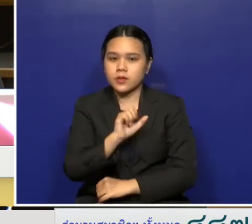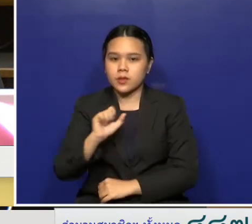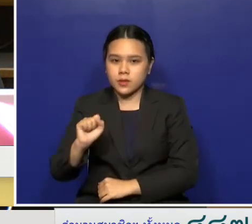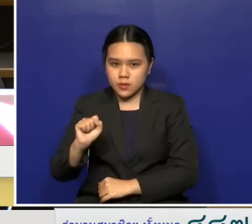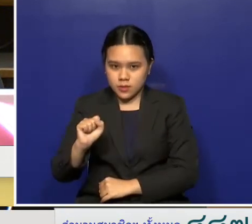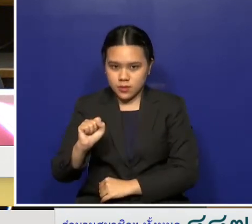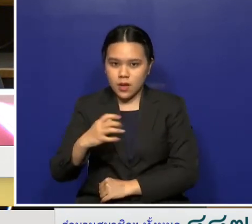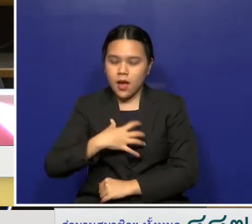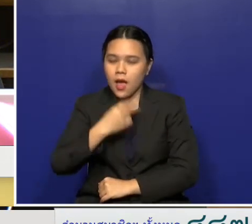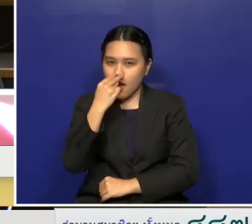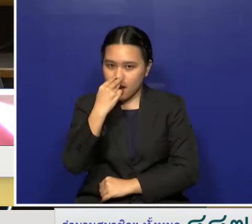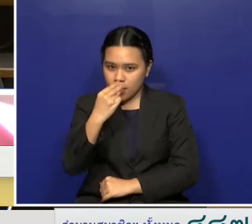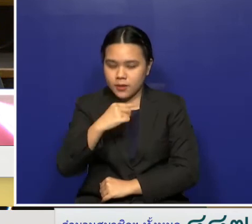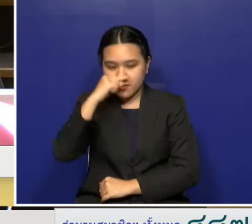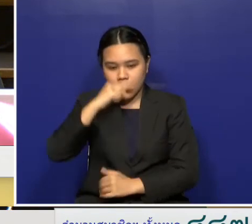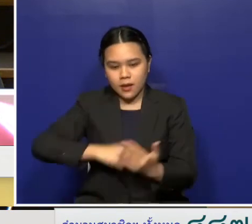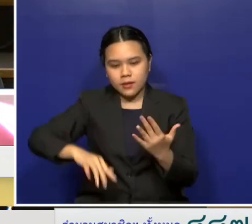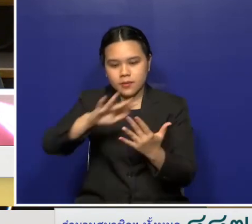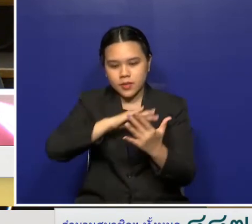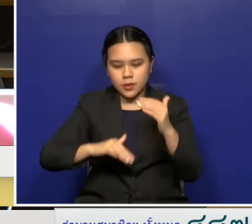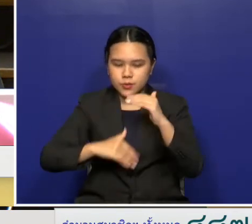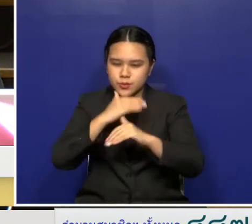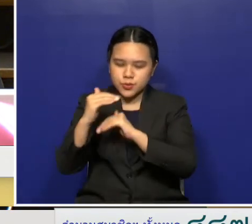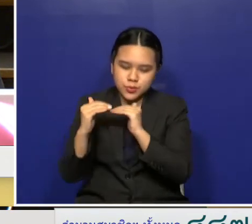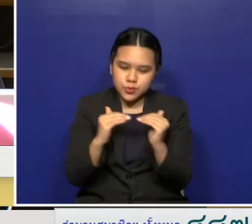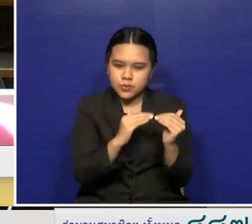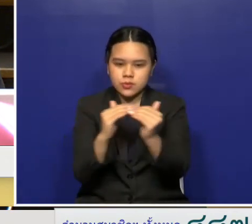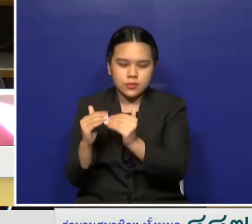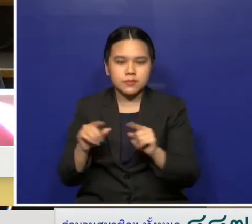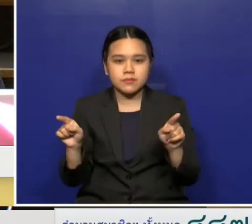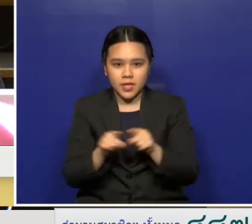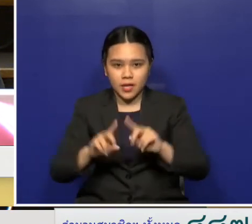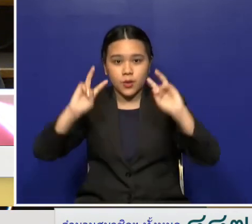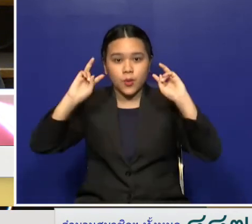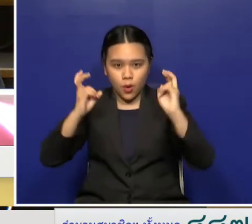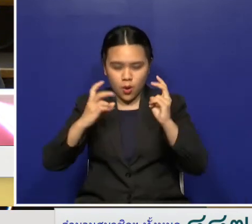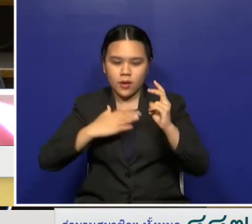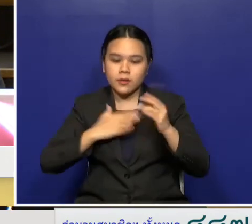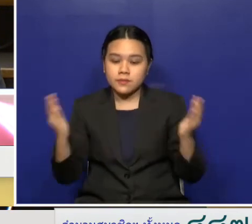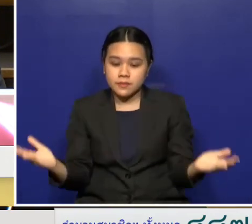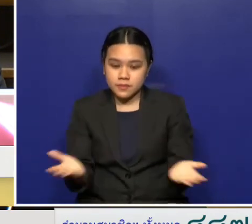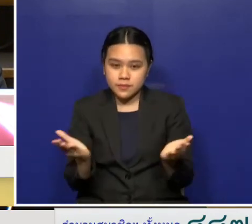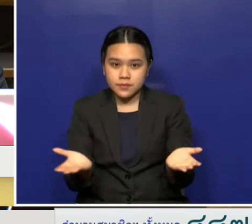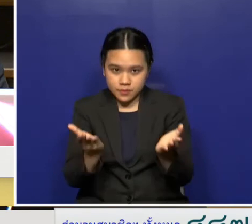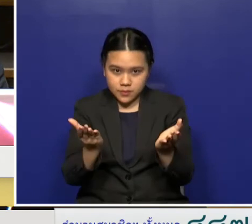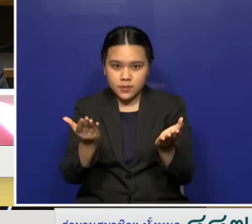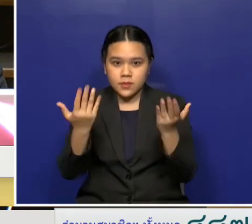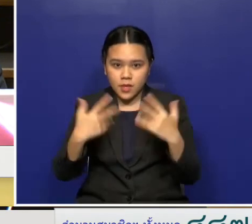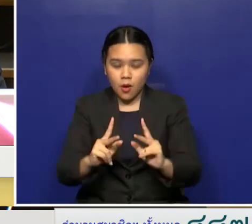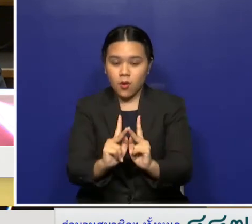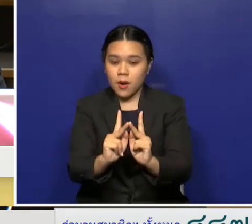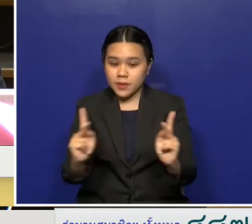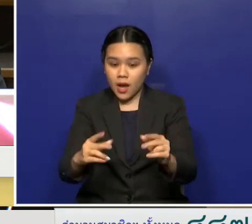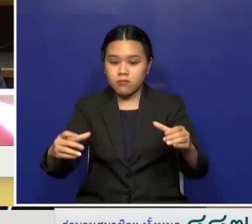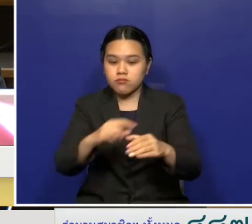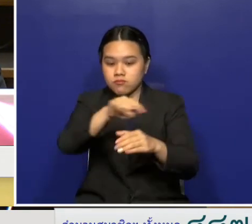็อยากใหใหกริงทั่วๆ เหมอนกันก็ขอสมุนยัตติดักล่าและก็ฝากคณะกรรธิการด้วยว่